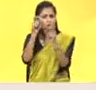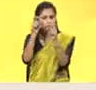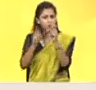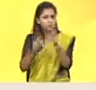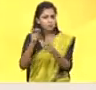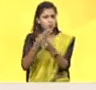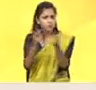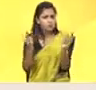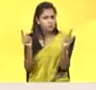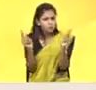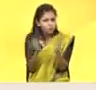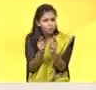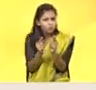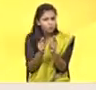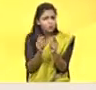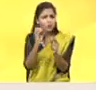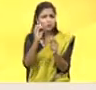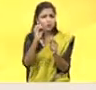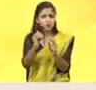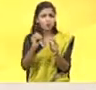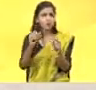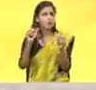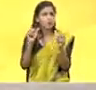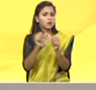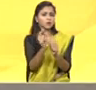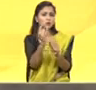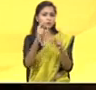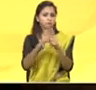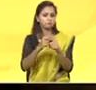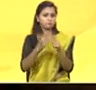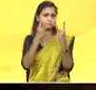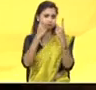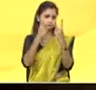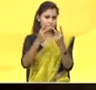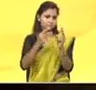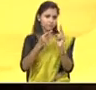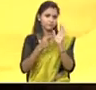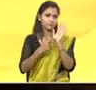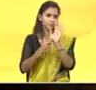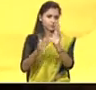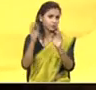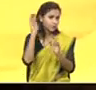सी ऑडियो क्लिप प्ले कर रहा हूं।